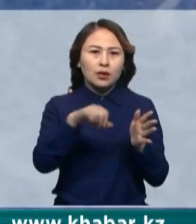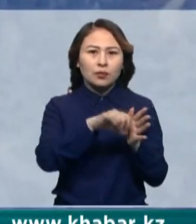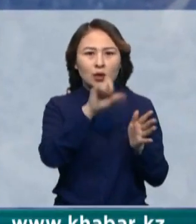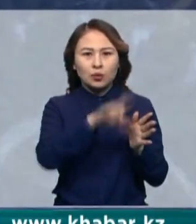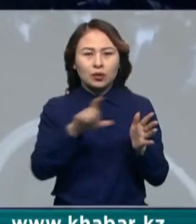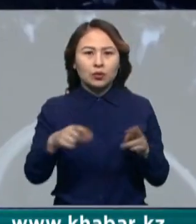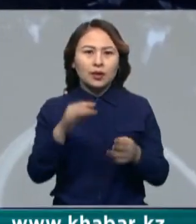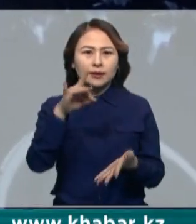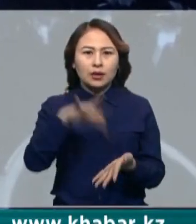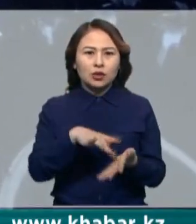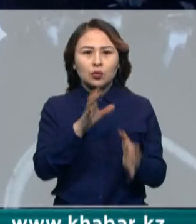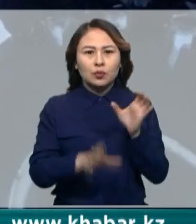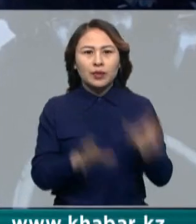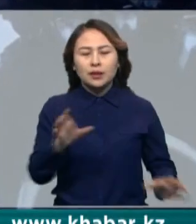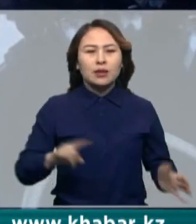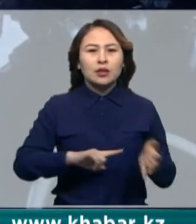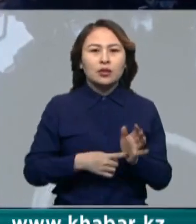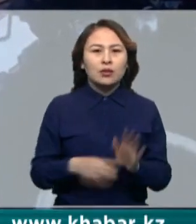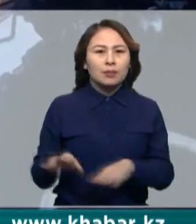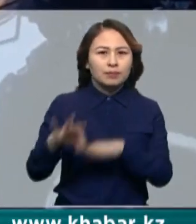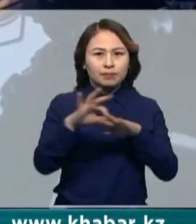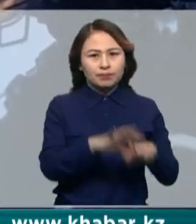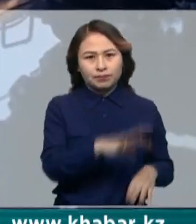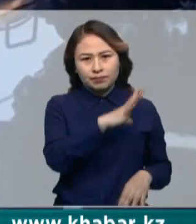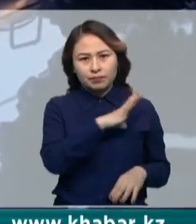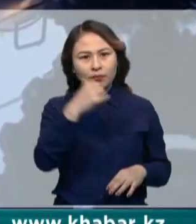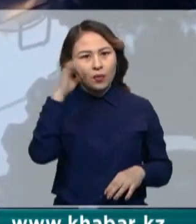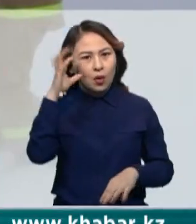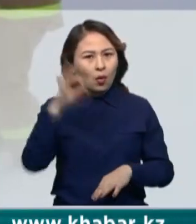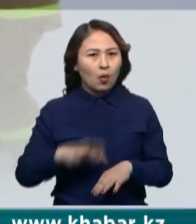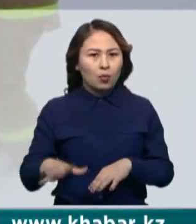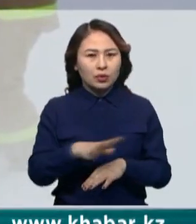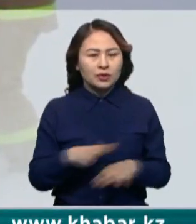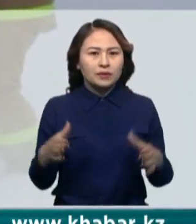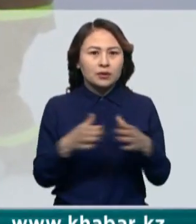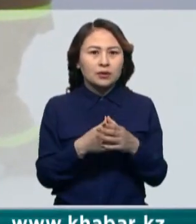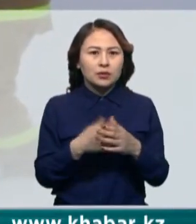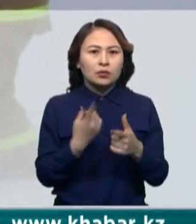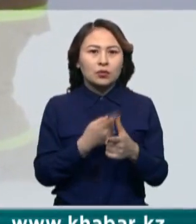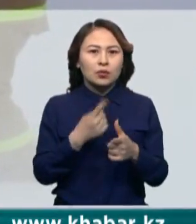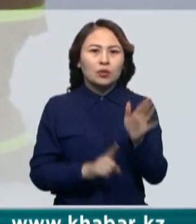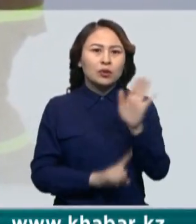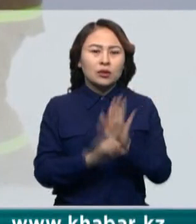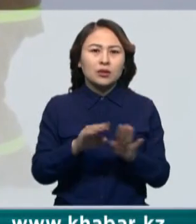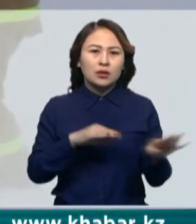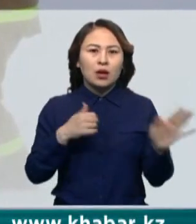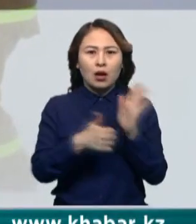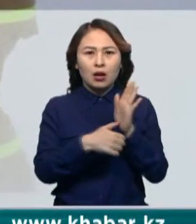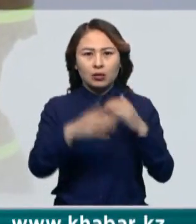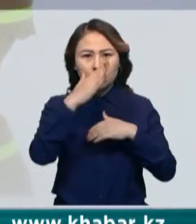56 адамды аудан орталығындағы жылыту бекеттеріне жеткізген. Кеше облыстық төтенше жағдайлар департаменті ондай көліктердің